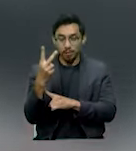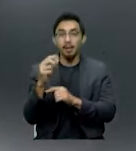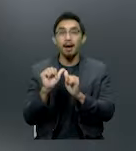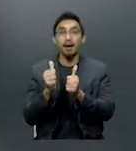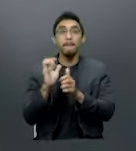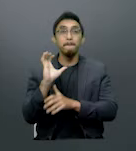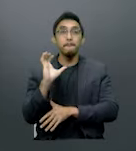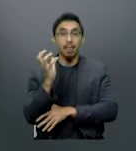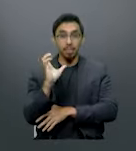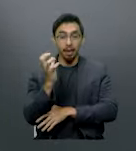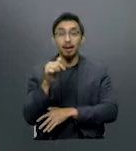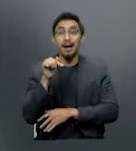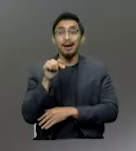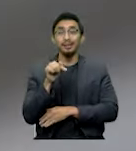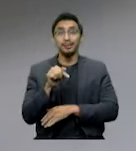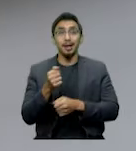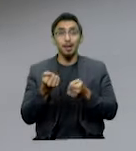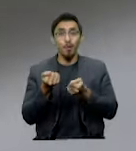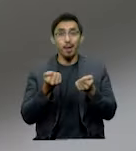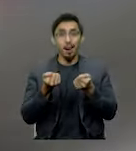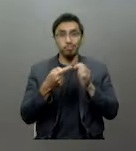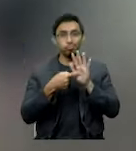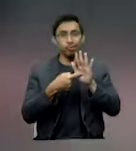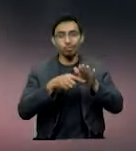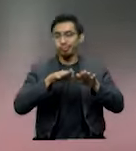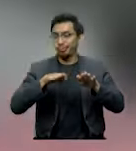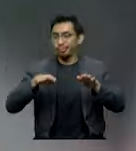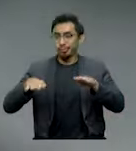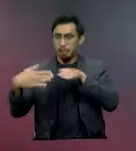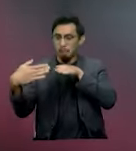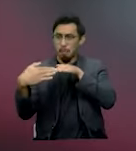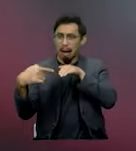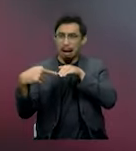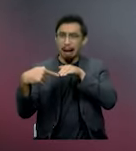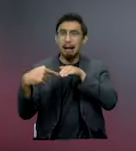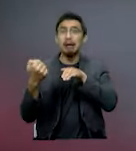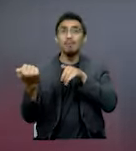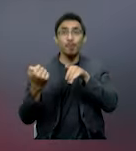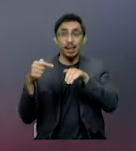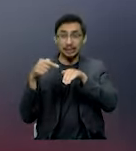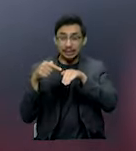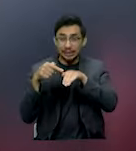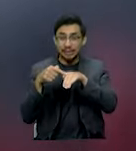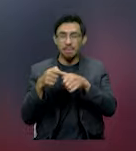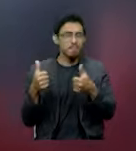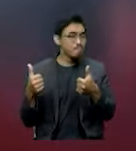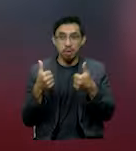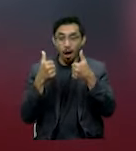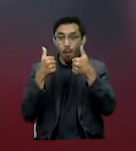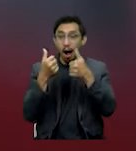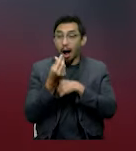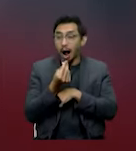Naas, tak hanya bangunan showroom yang rusak, minibus juga menabrak mobil Porsche 911 GT3 seharga